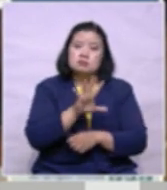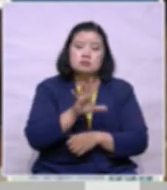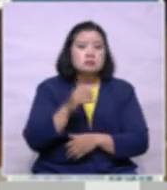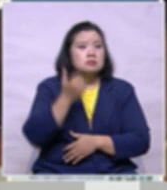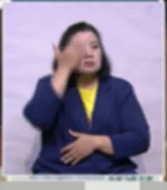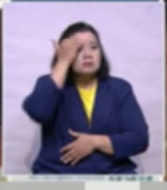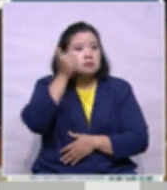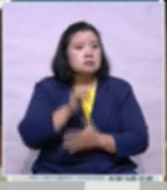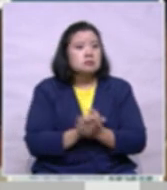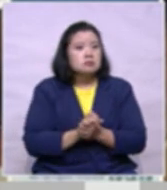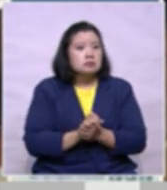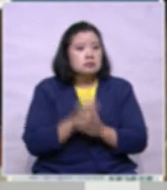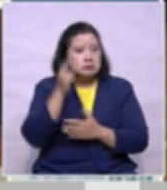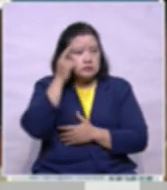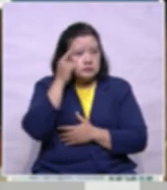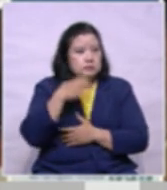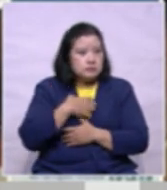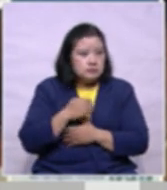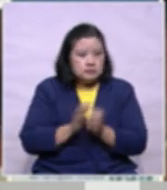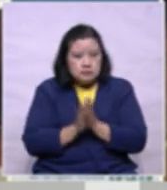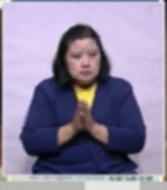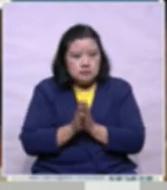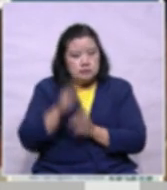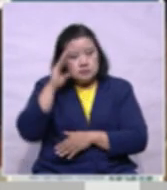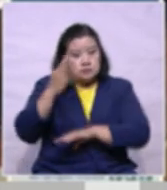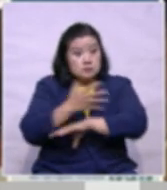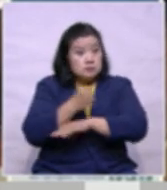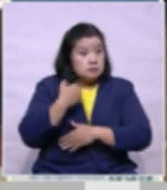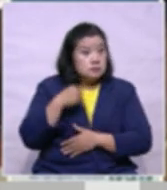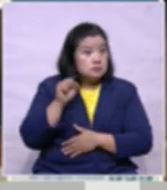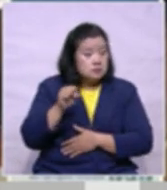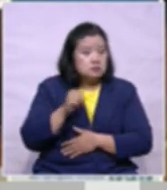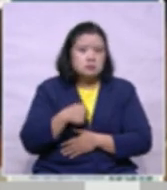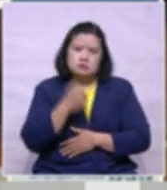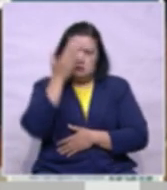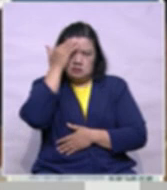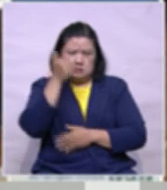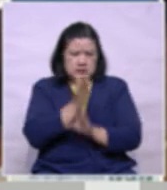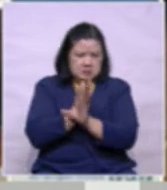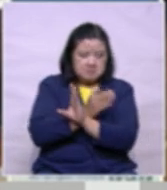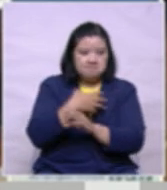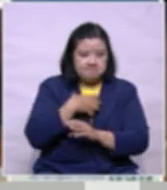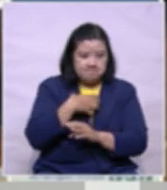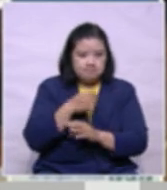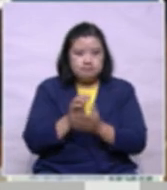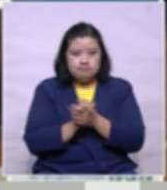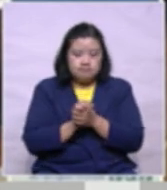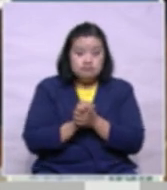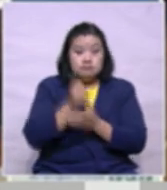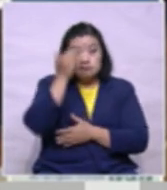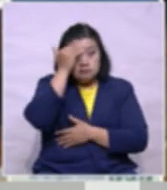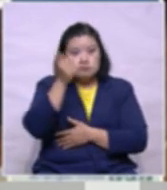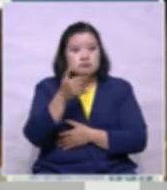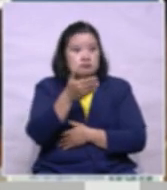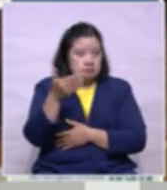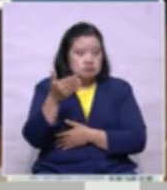ว่ามีการคิดการเอาไว้แล้วหรือไม่ผมไม่อยากไปคิดว่ามีการเตรียมการไว้เพื่อนำทำให้บ้านเมื